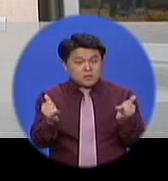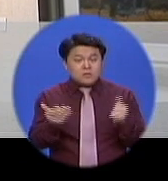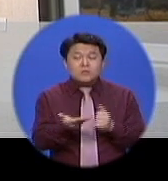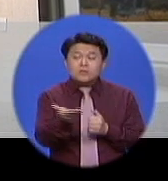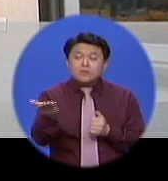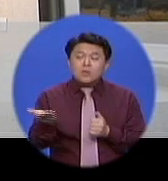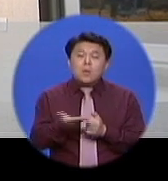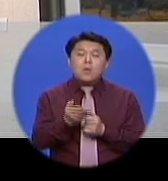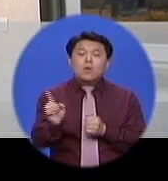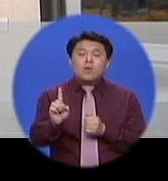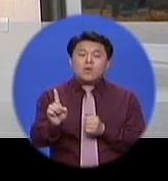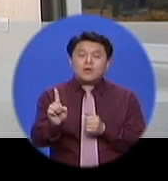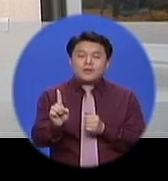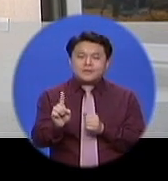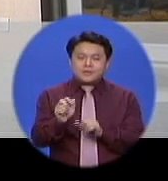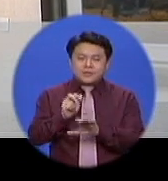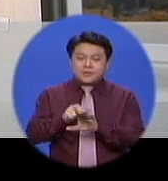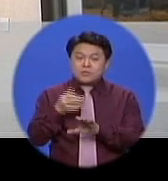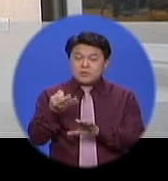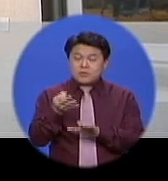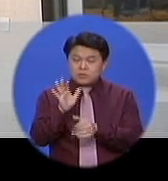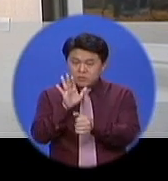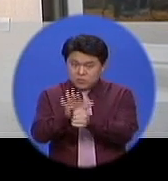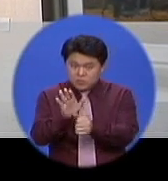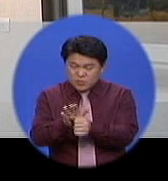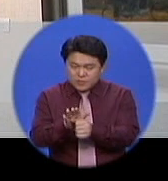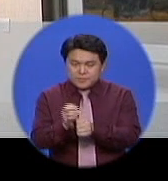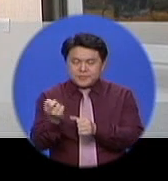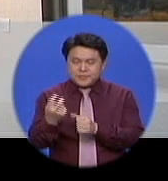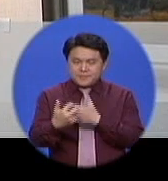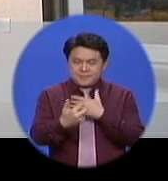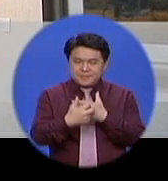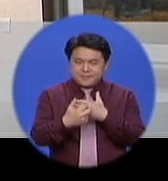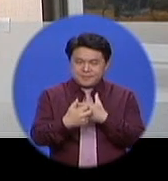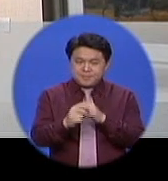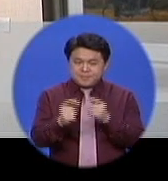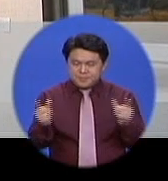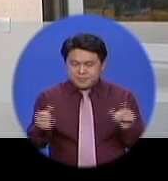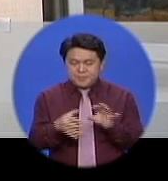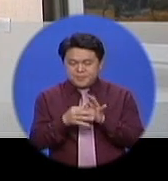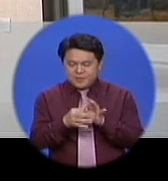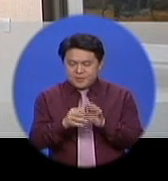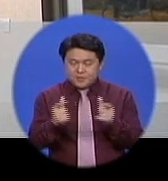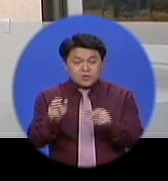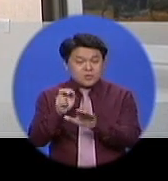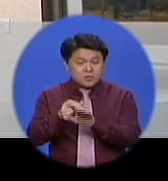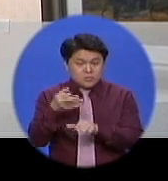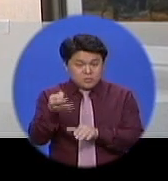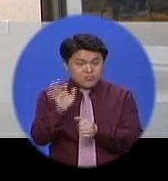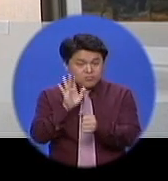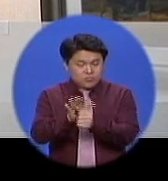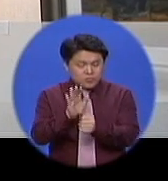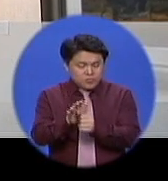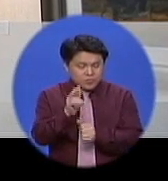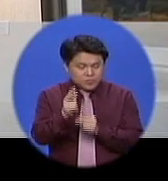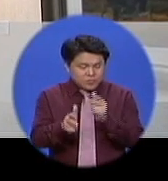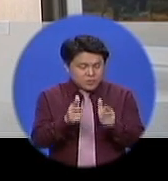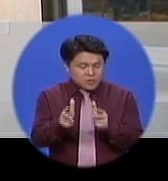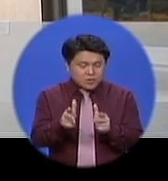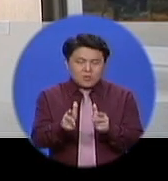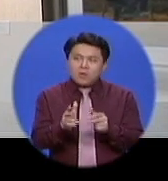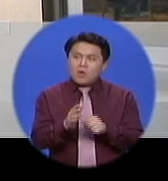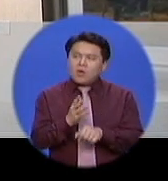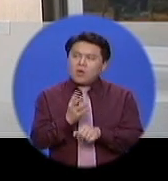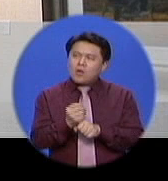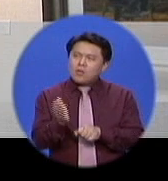경제적으로 어려우신 분들에 대한 치료비 지원과 진단에 소요되는 진료비 지원, 이런 사업을 해온 지가